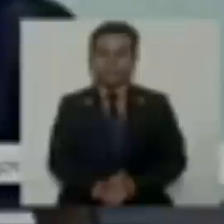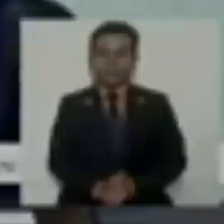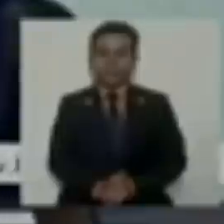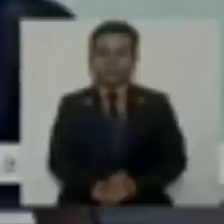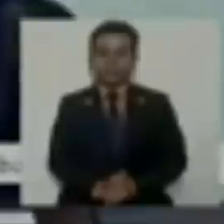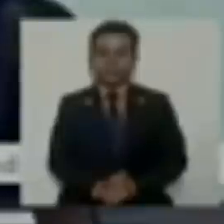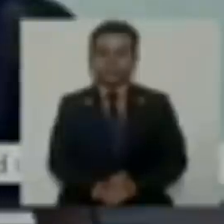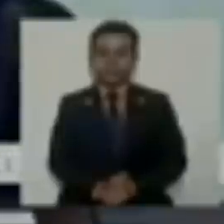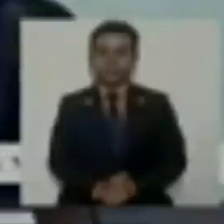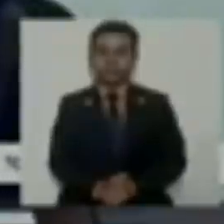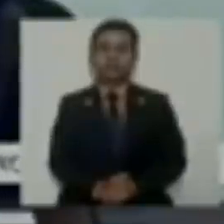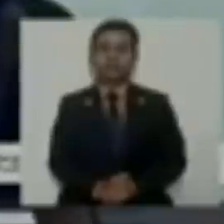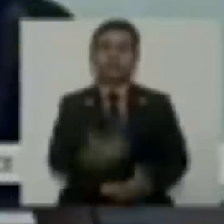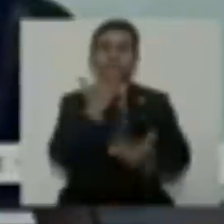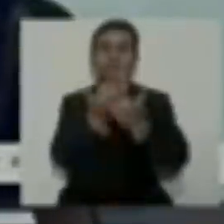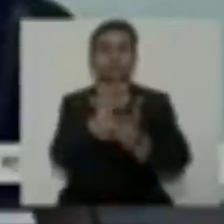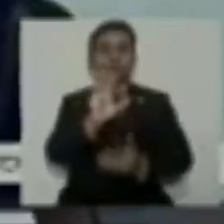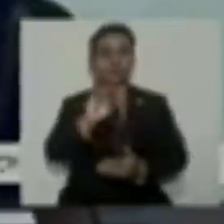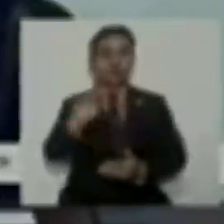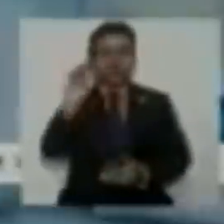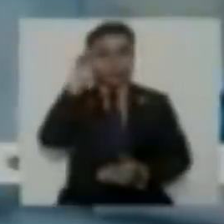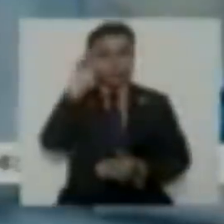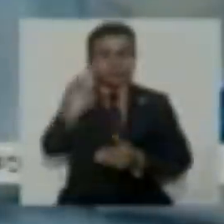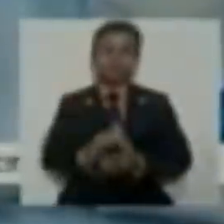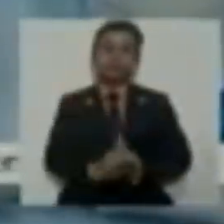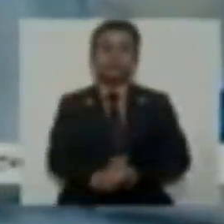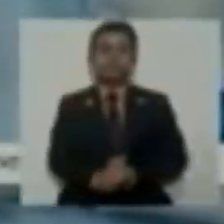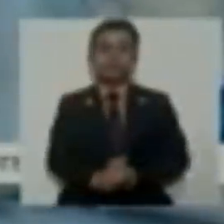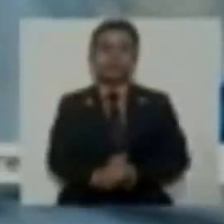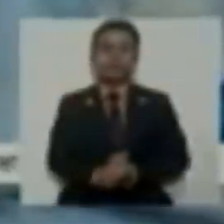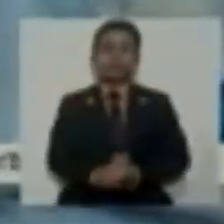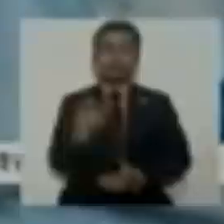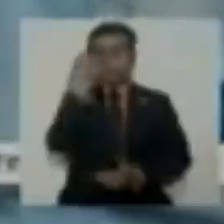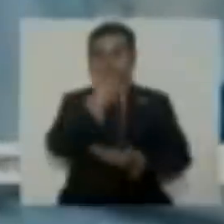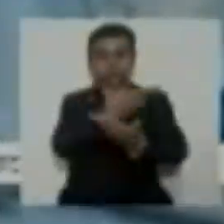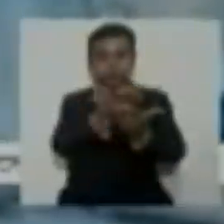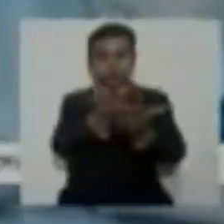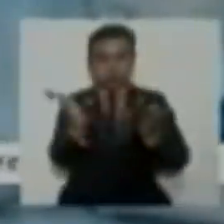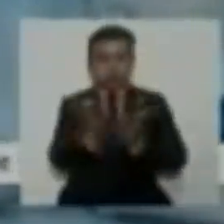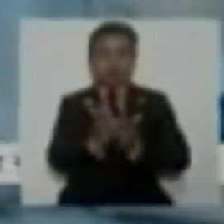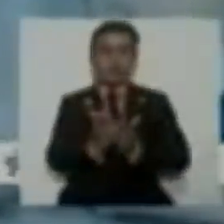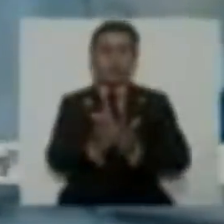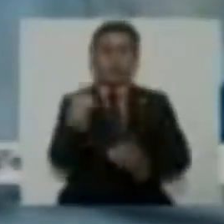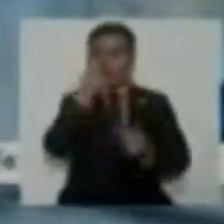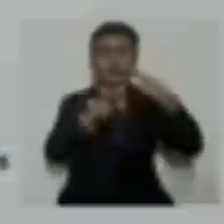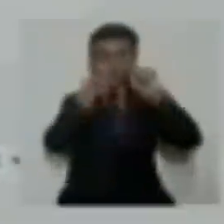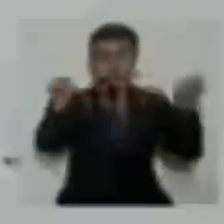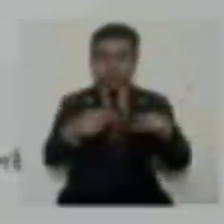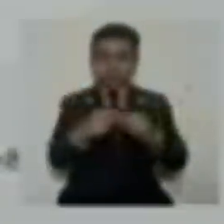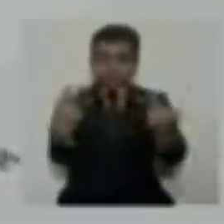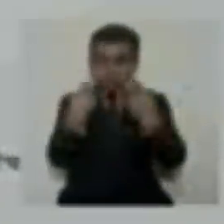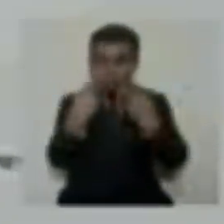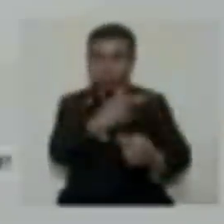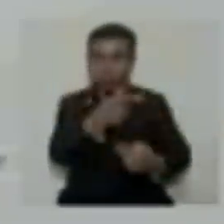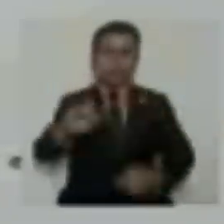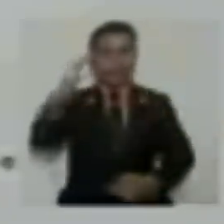প্রিয় দর্শক বৃন্দ, আসসালামু আলাইকুম। আশা করি আপনারা সকলে ভালো আছেন।